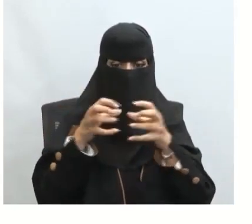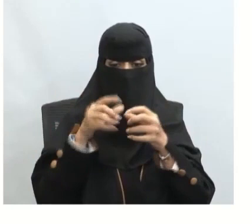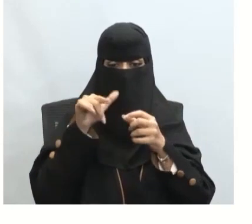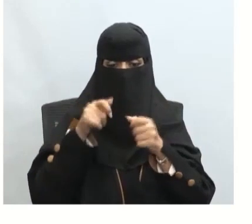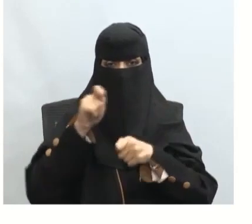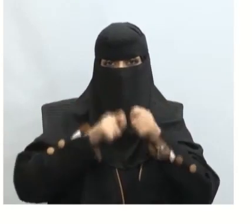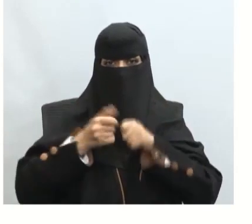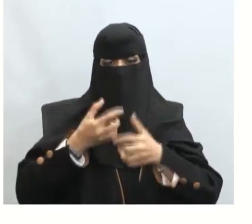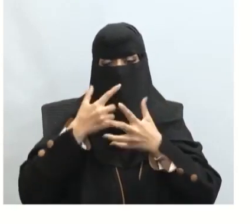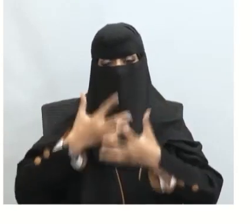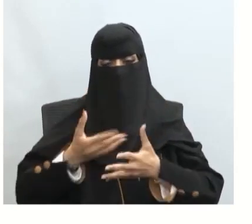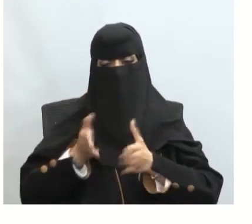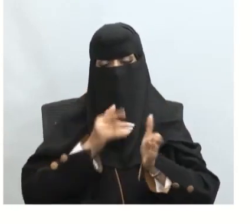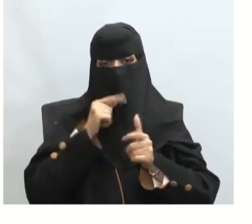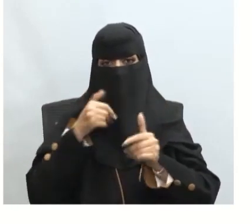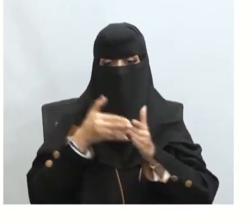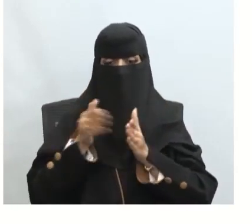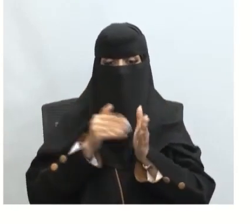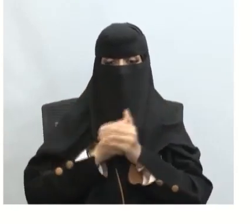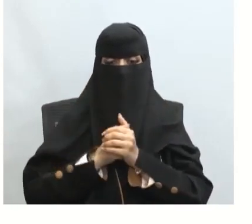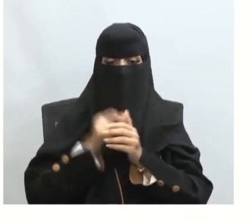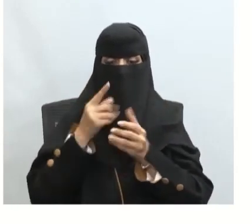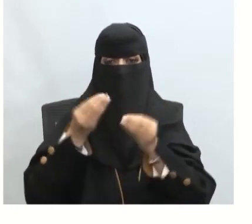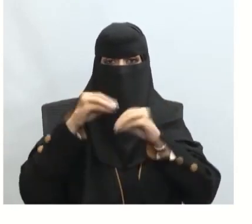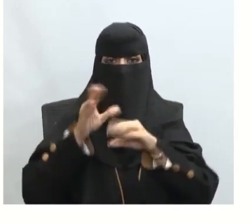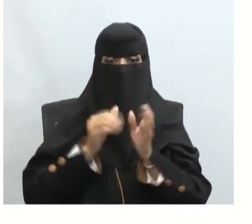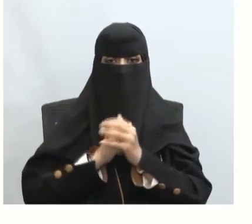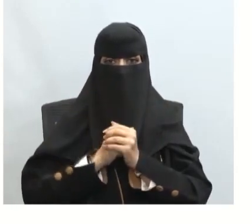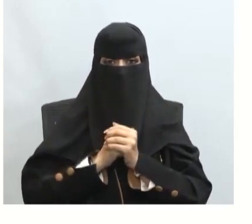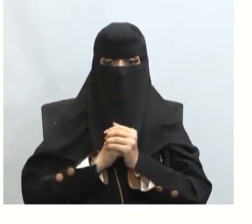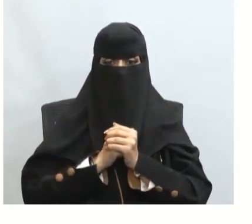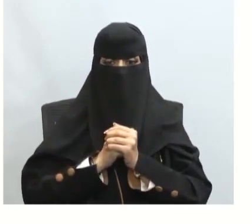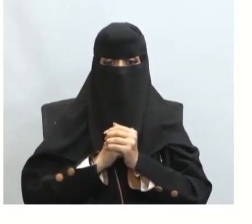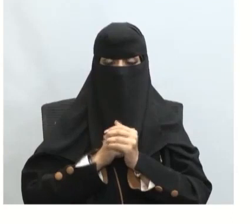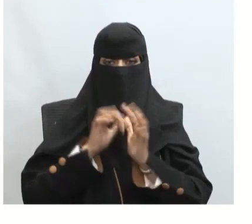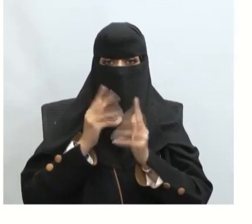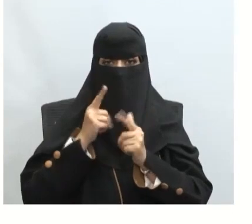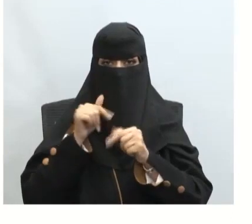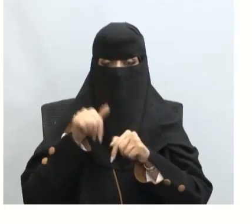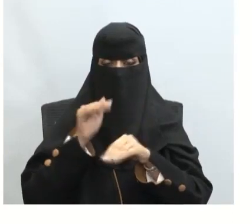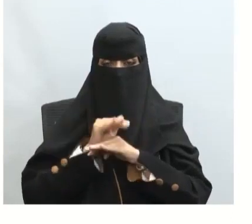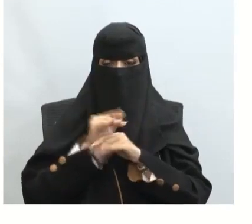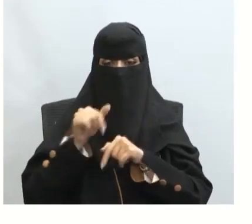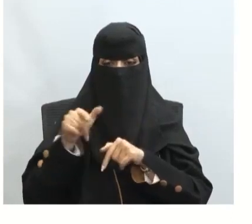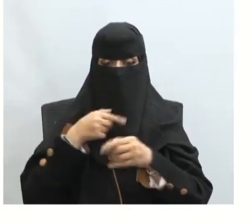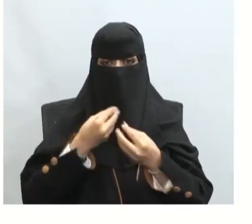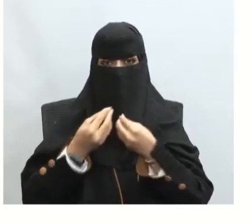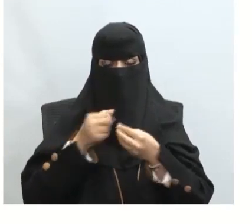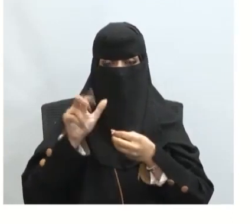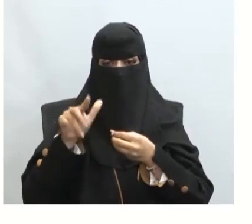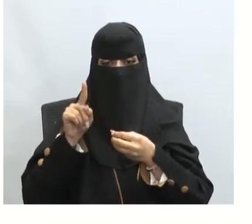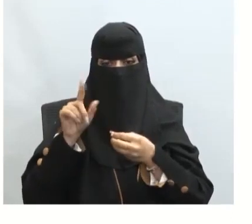كان عمليه التكاثف وبولي بروبلين اللي هو اضاف اذا ماذا تعلمنا اليوم تعلمنا